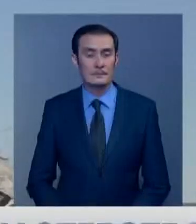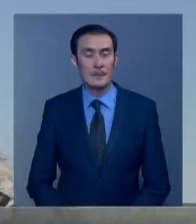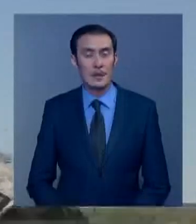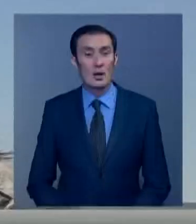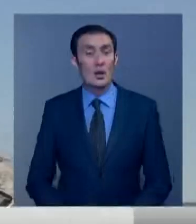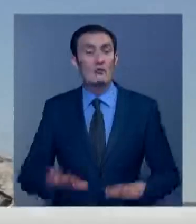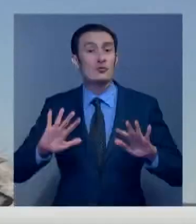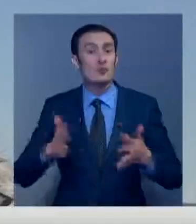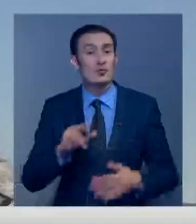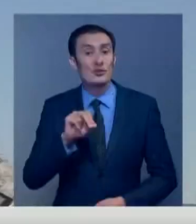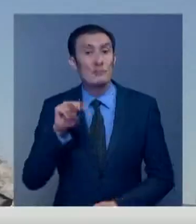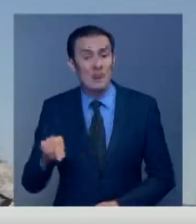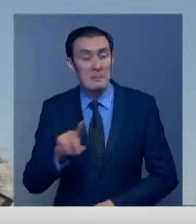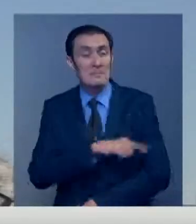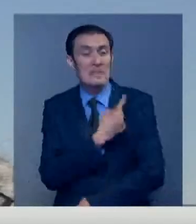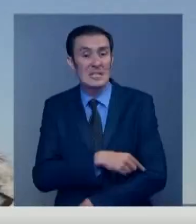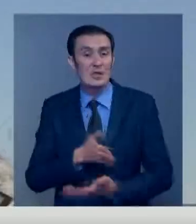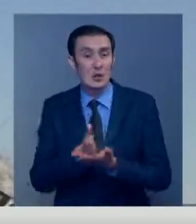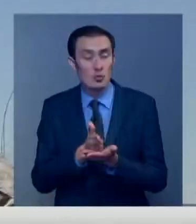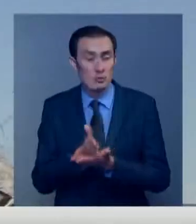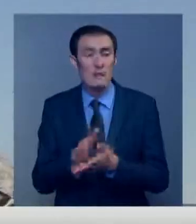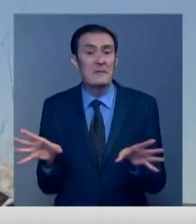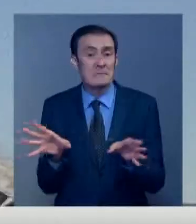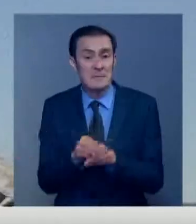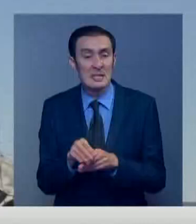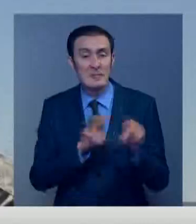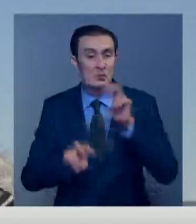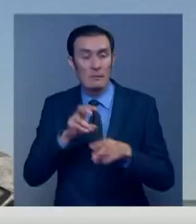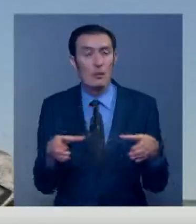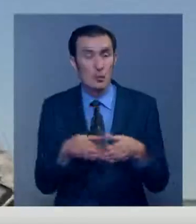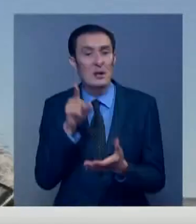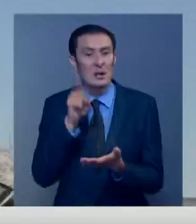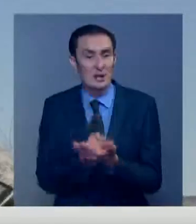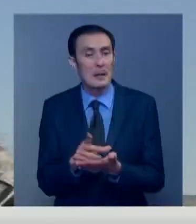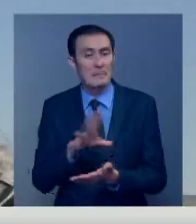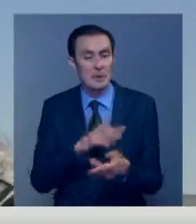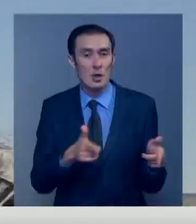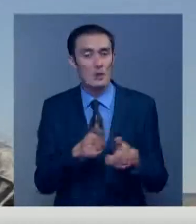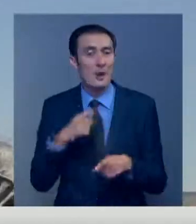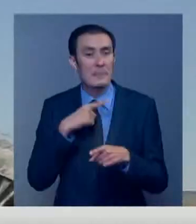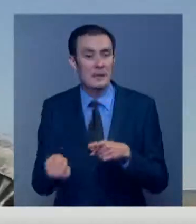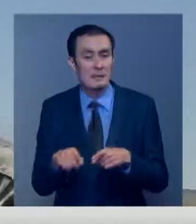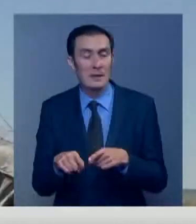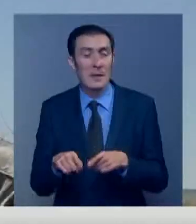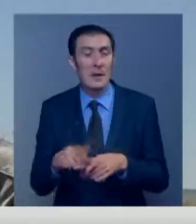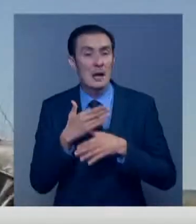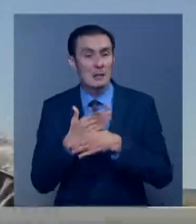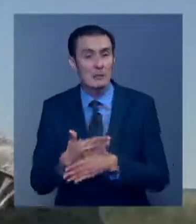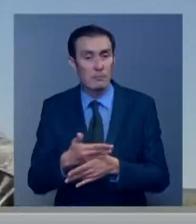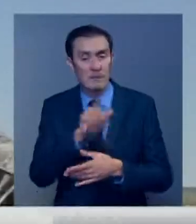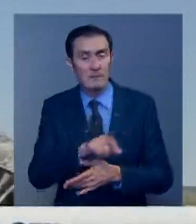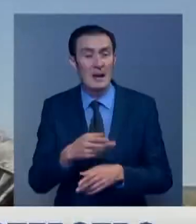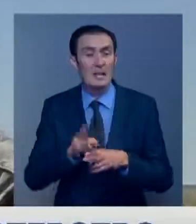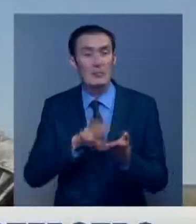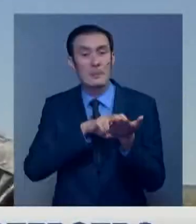В случае чрезвычайной ситуации медицинская служба вместе с поисково-спасательной группой должна быть готова оперативно оказать помощь пострадавшим. С собой